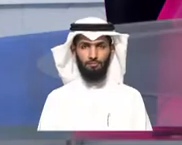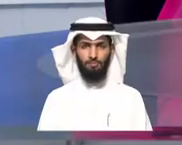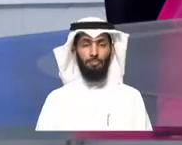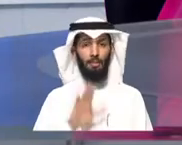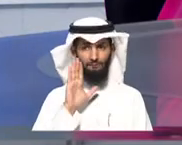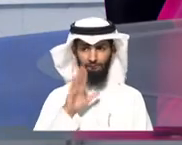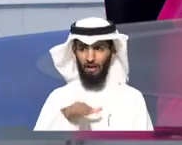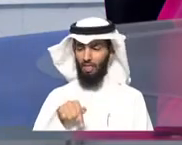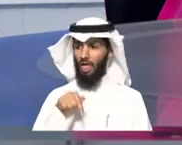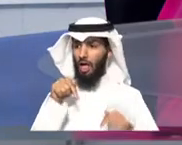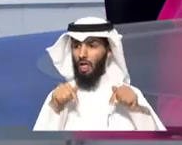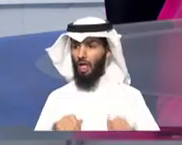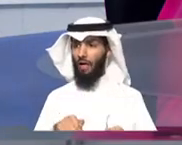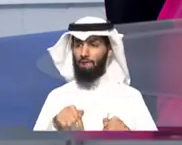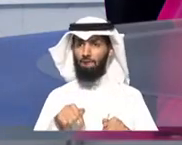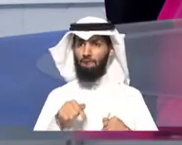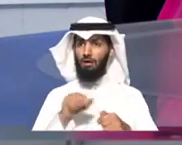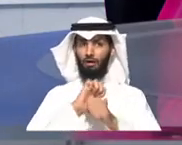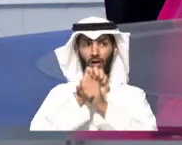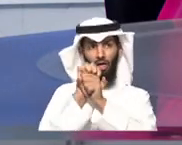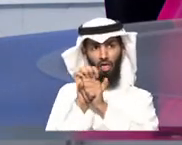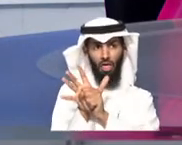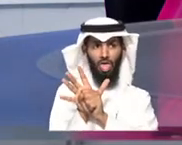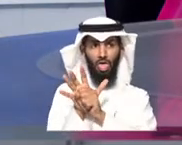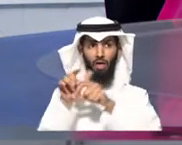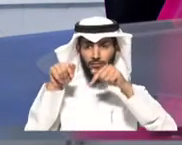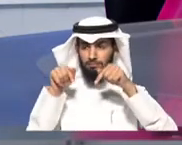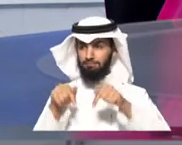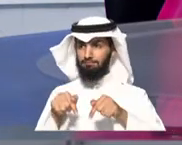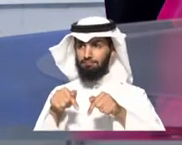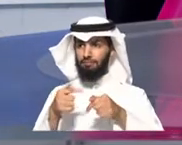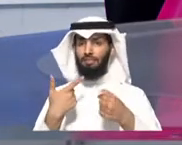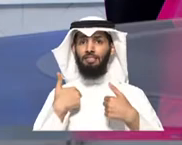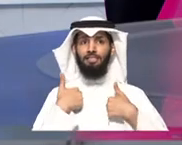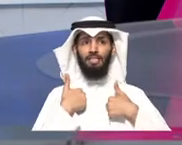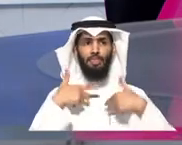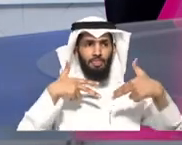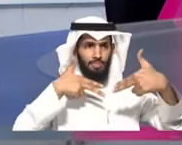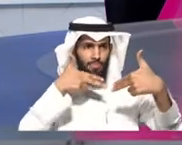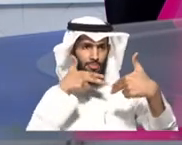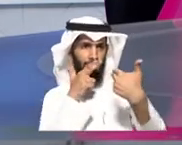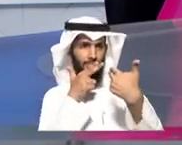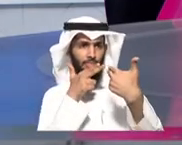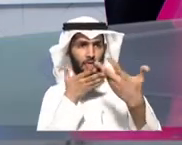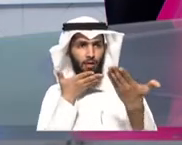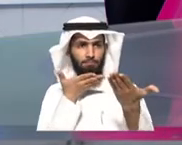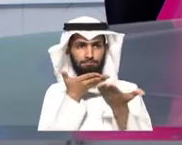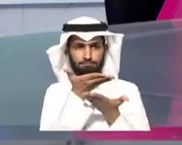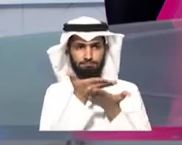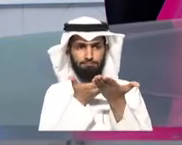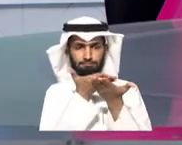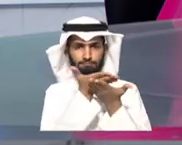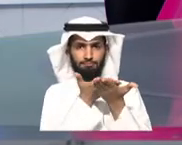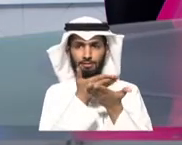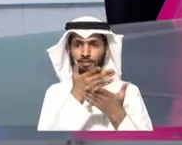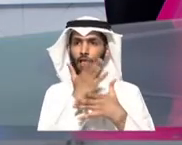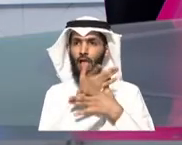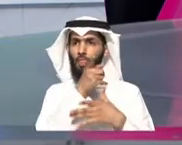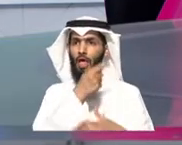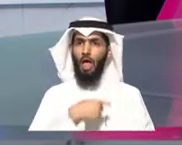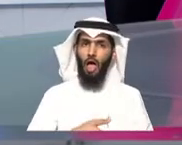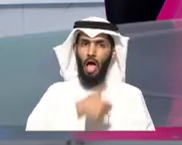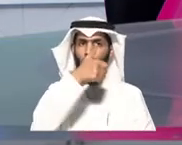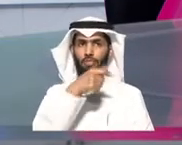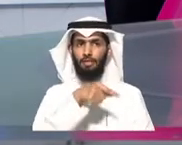في ظل هذه الجائحة الصحية التي نعيشها، بات التعليم الإلكتروني ضرورة حتمية والطريقة المثلى للحصول على